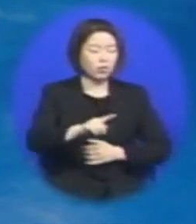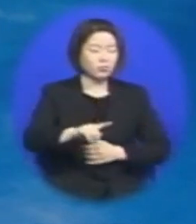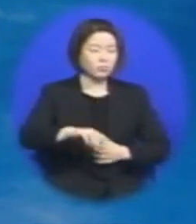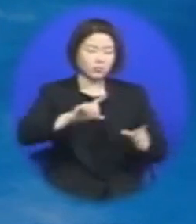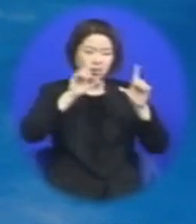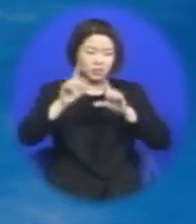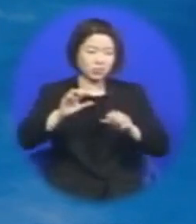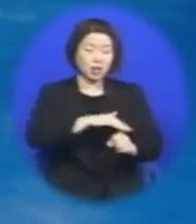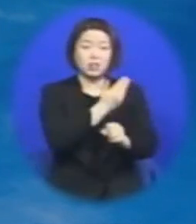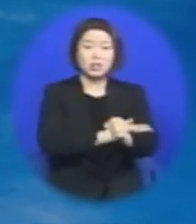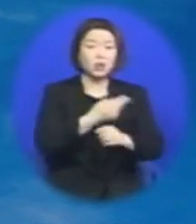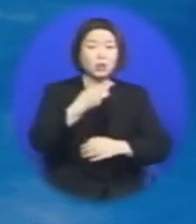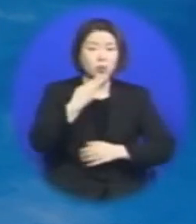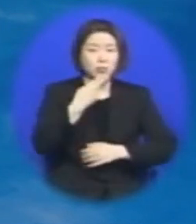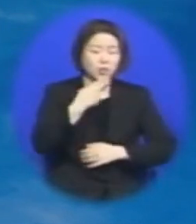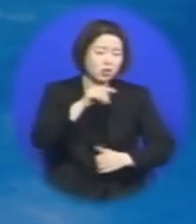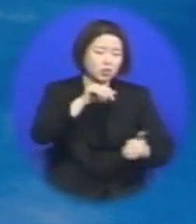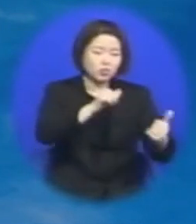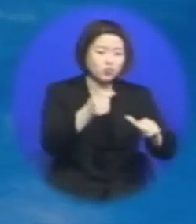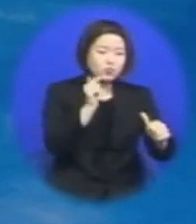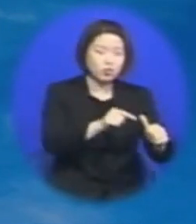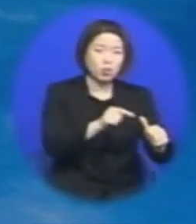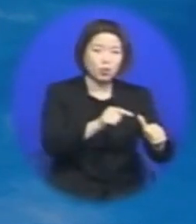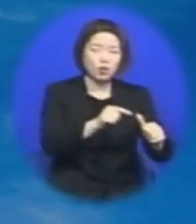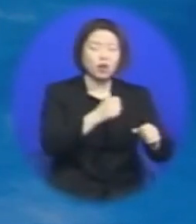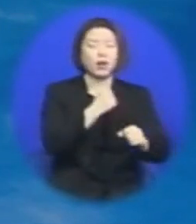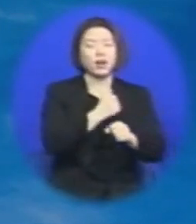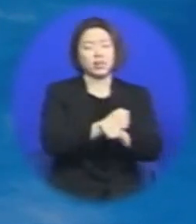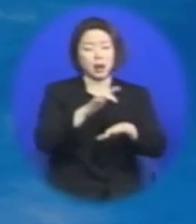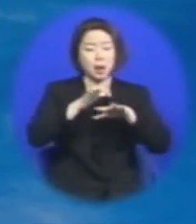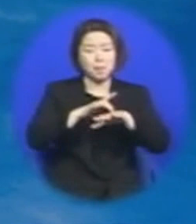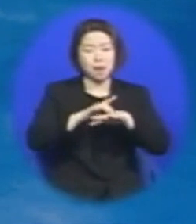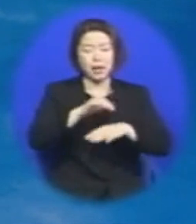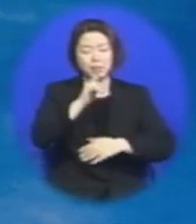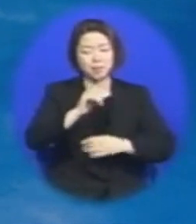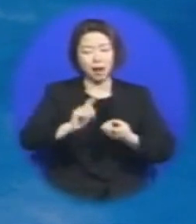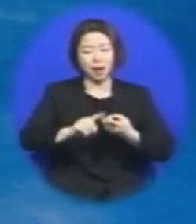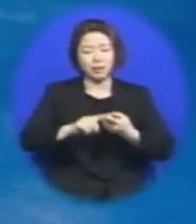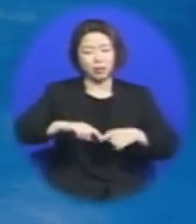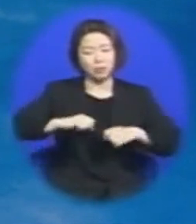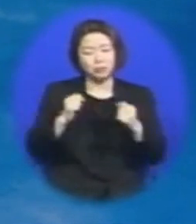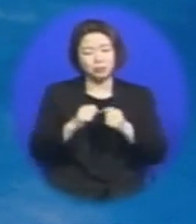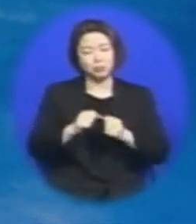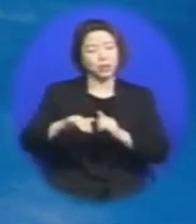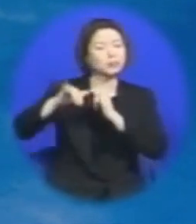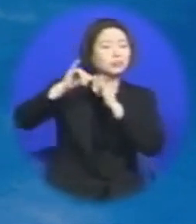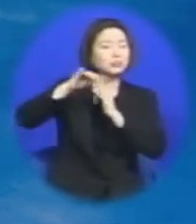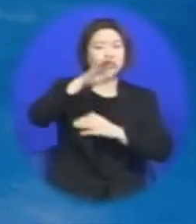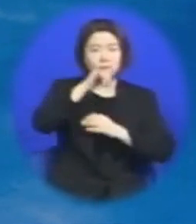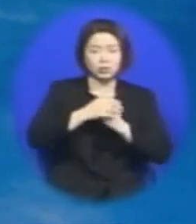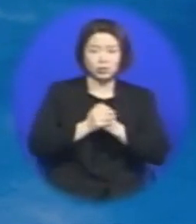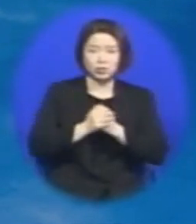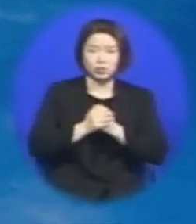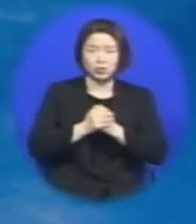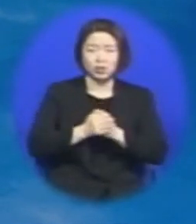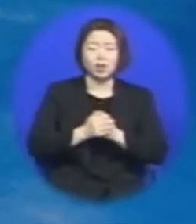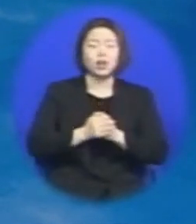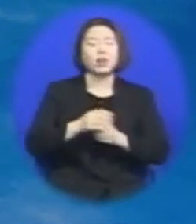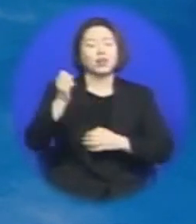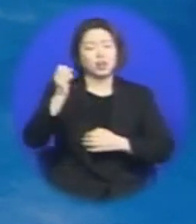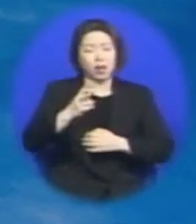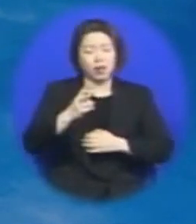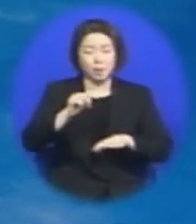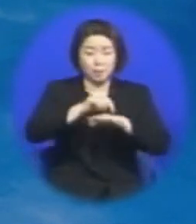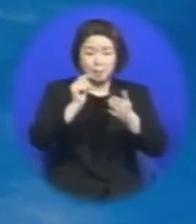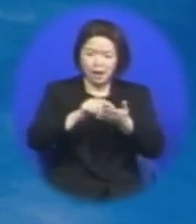결국은 마귀가 하라는 대로 목매달아 죽습니다 만약에 가르 자가 마음을 찢었다 men 예수님이 들어오실 수 있게